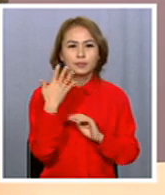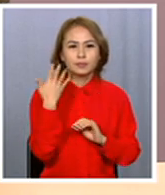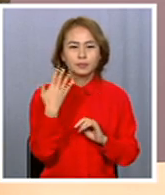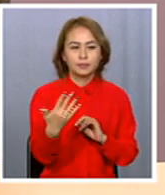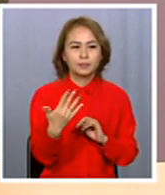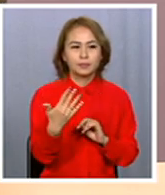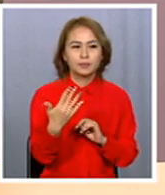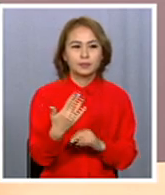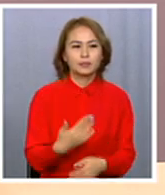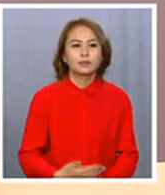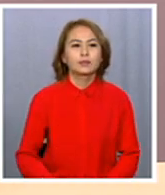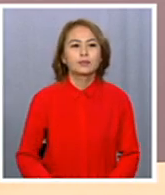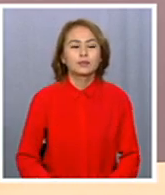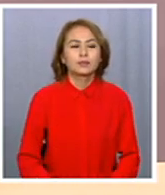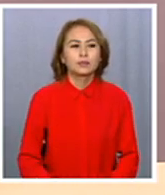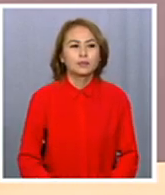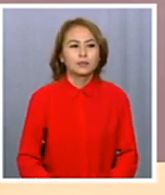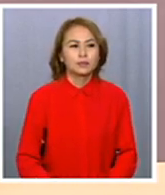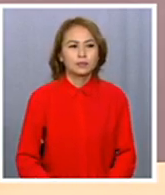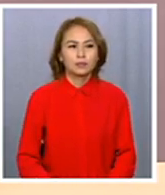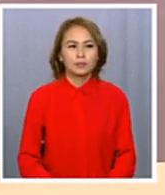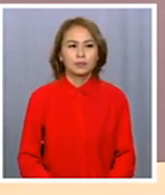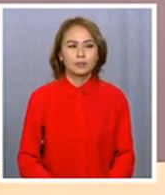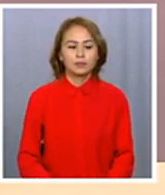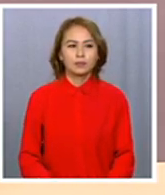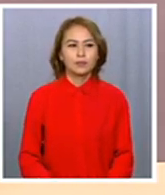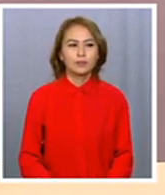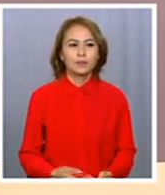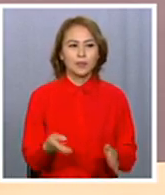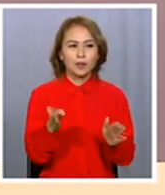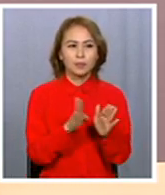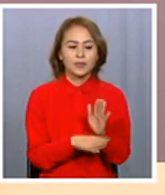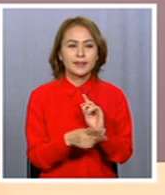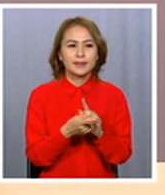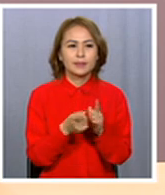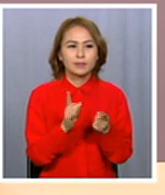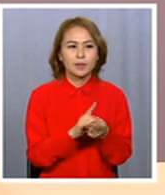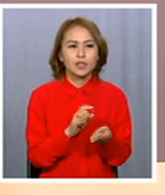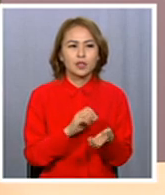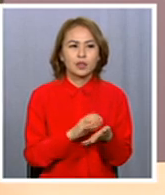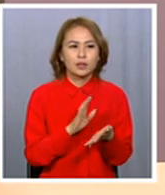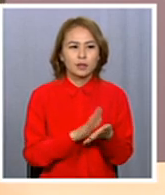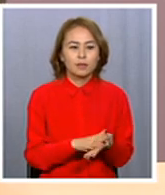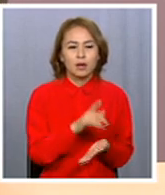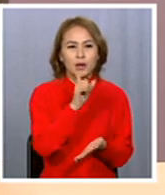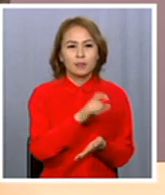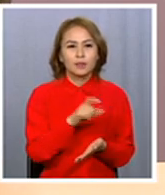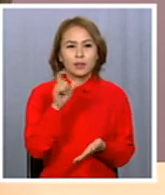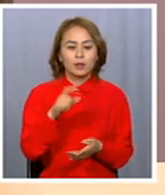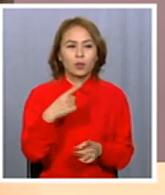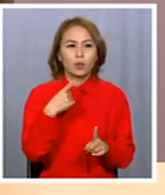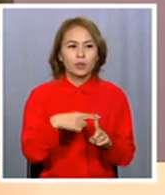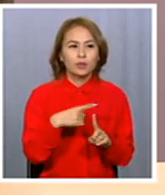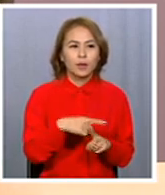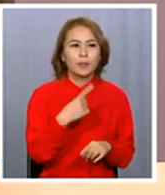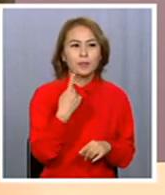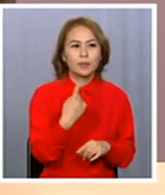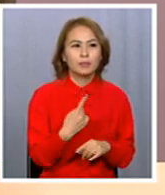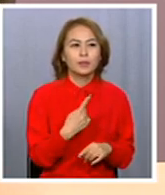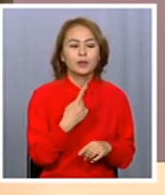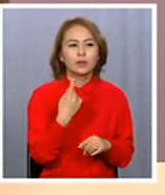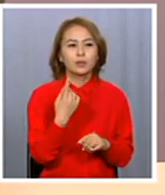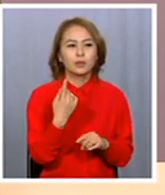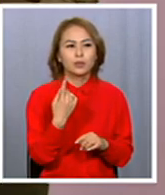Бөлімі бірдей болғандықтан бөлімін өзгертсіз жазамыз, ал алымдарын қосамыз. 1 мен 4-тің